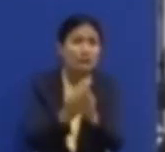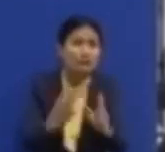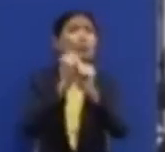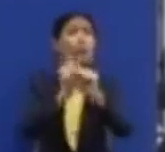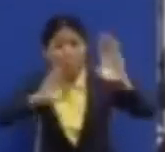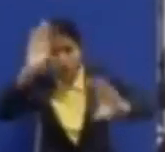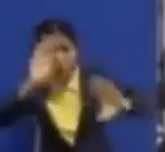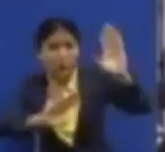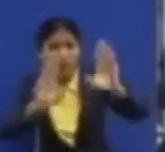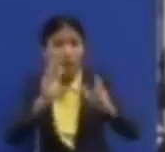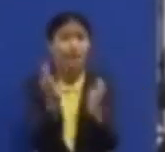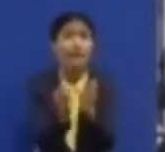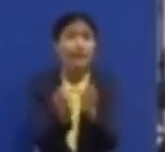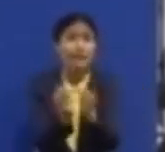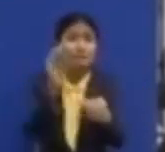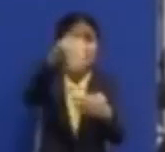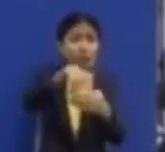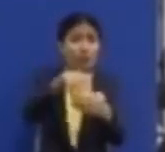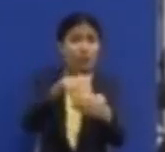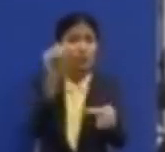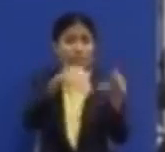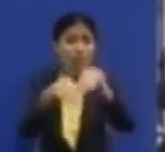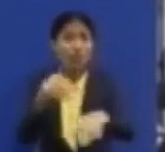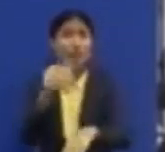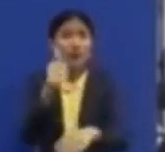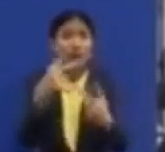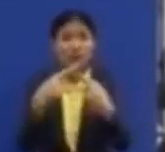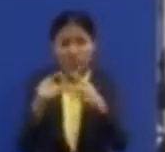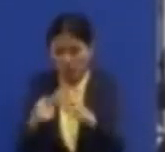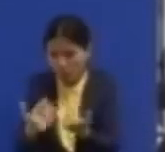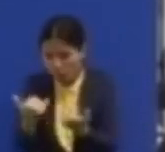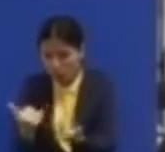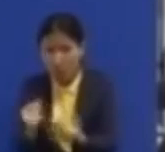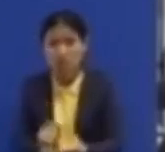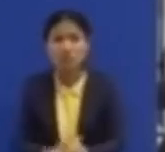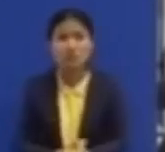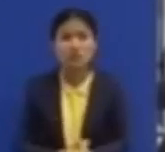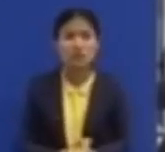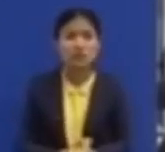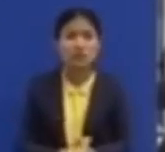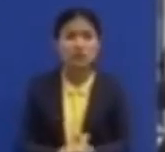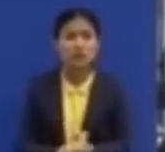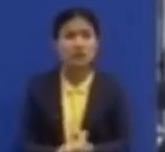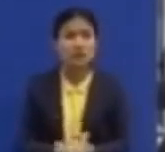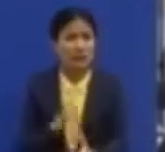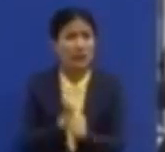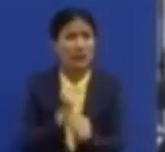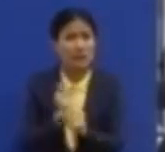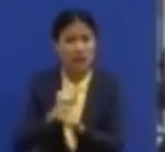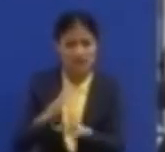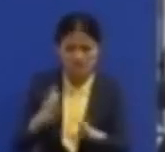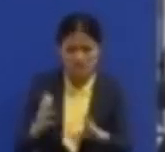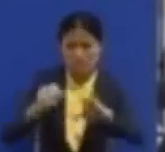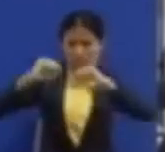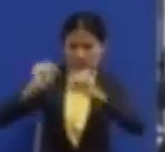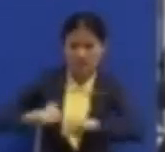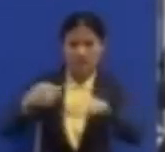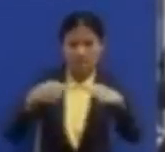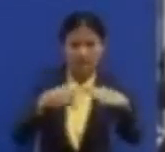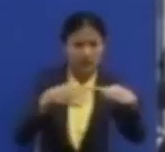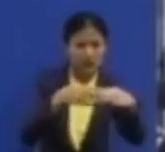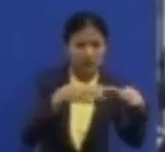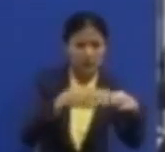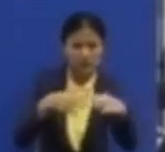ในการที่เราได้ดำเนินการเกี่ยวกับมติต่างๆของแต่ละพรรคผมก็เกรงว่า